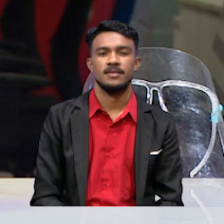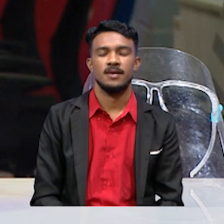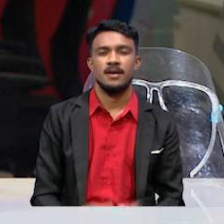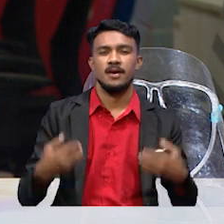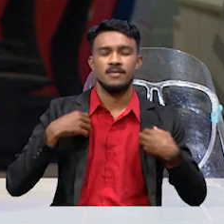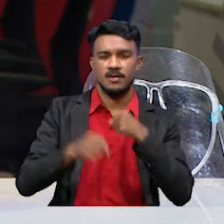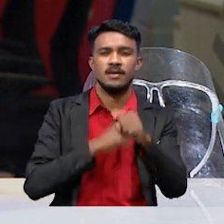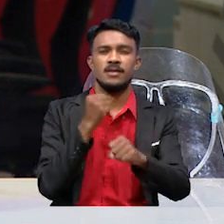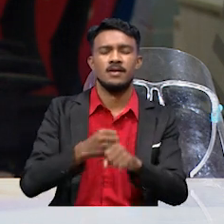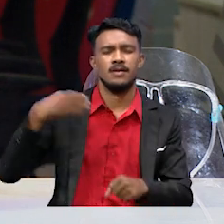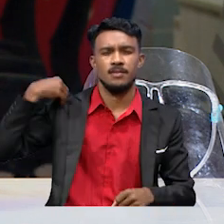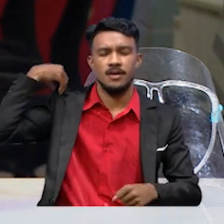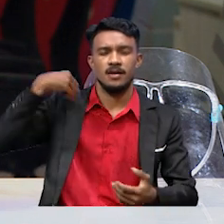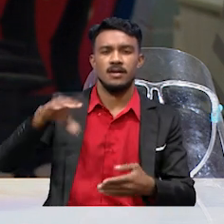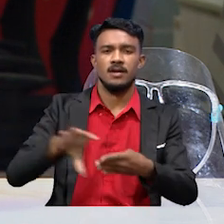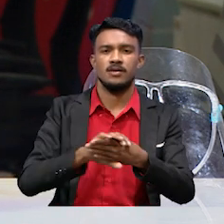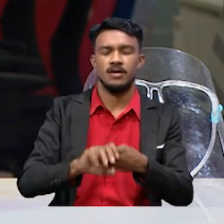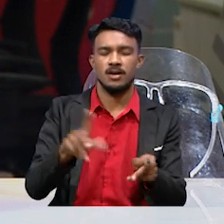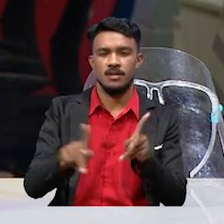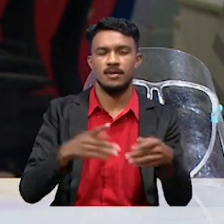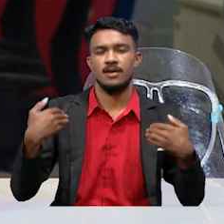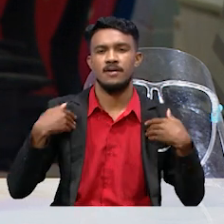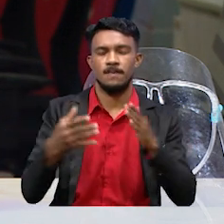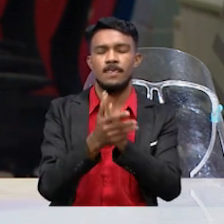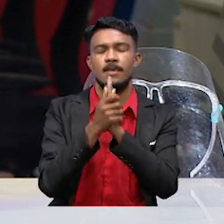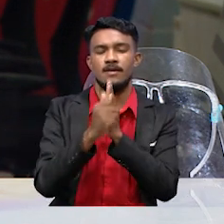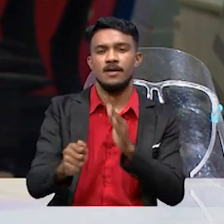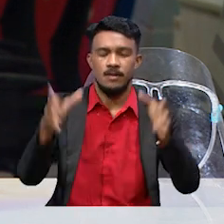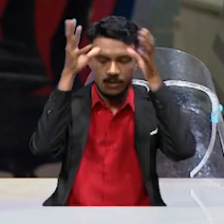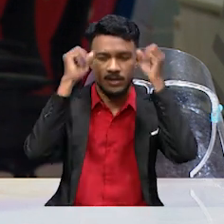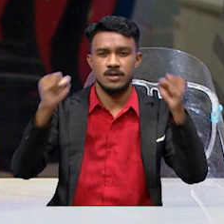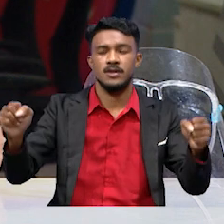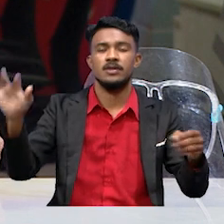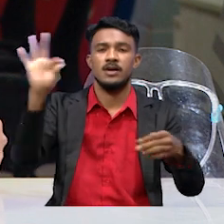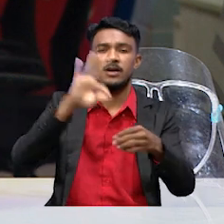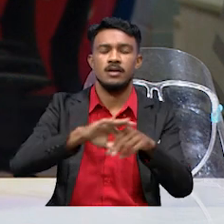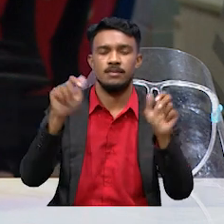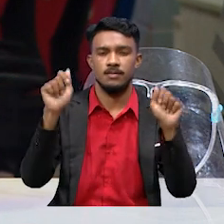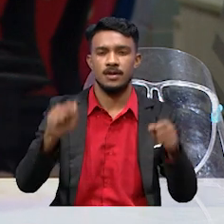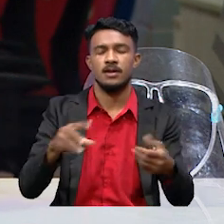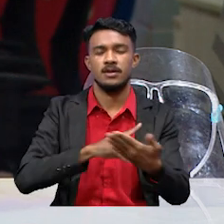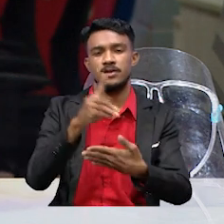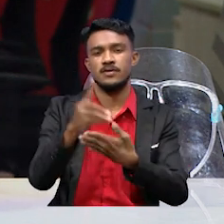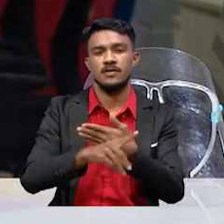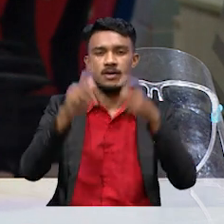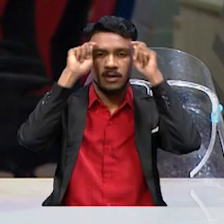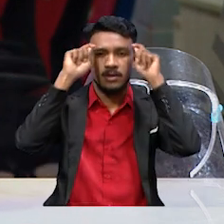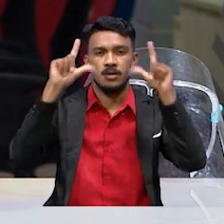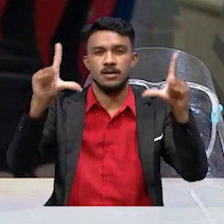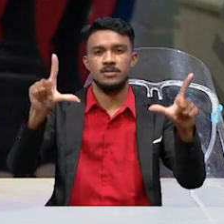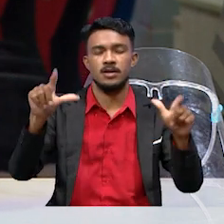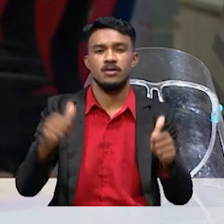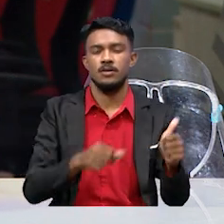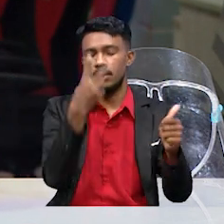Ia periode kampanye eleitoral, povo ia esperança katak, presidente republika eleitu, bele desenvolve Timor-Leste. Turma,